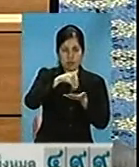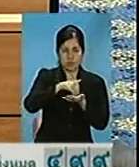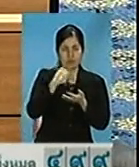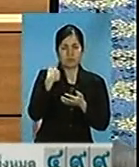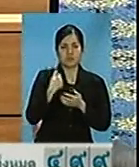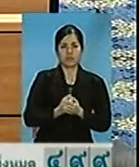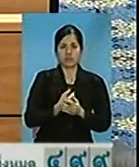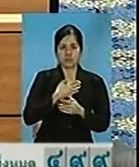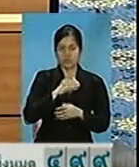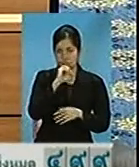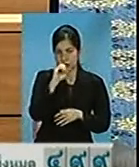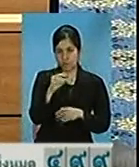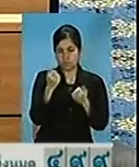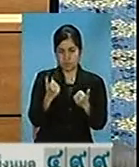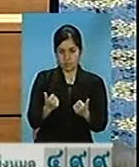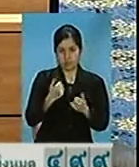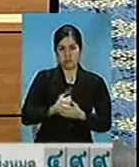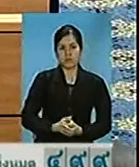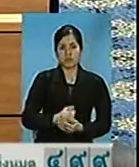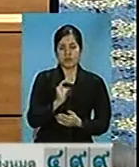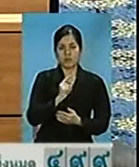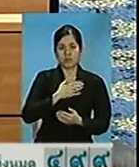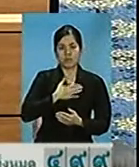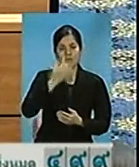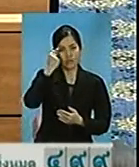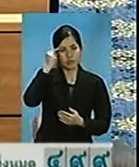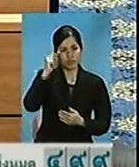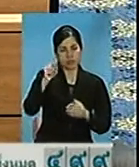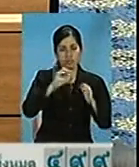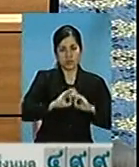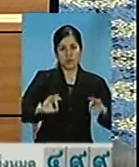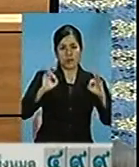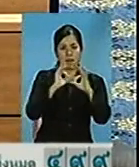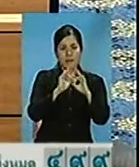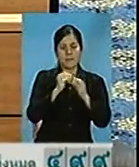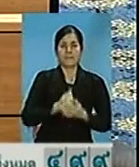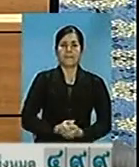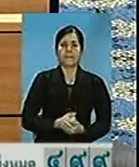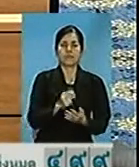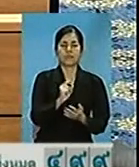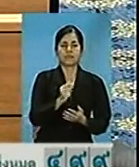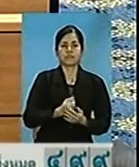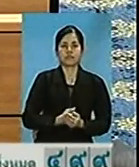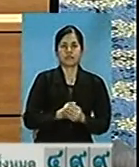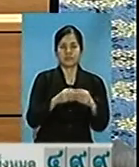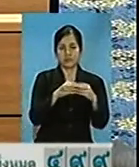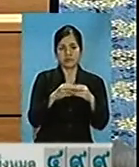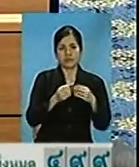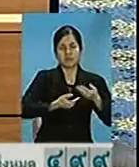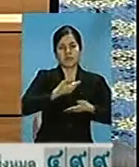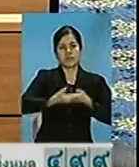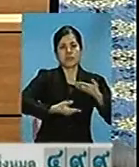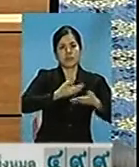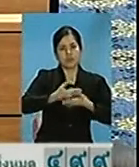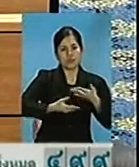วันนี้สภาแห่งนี้จะให้ความสำคัญจะเห็นกับพ่อค้าจะเห็นกับส่วนอื่นม